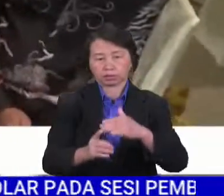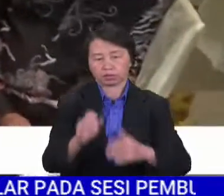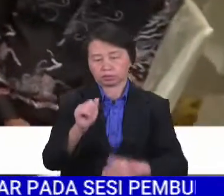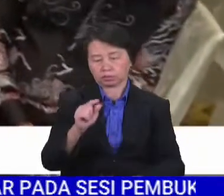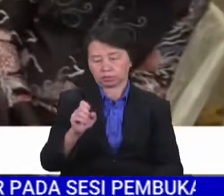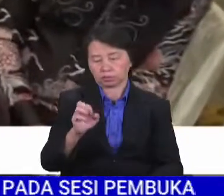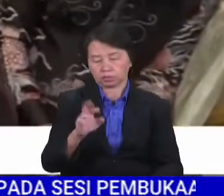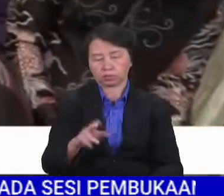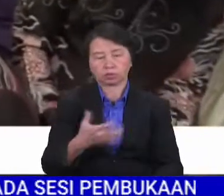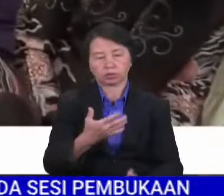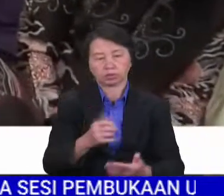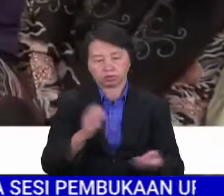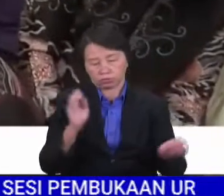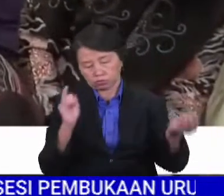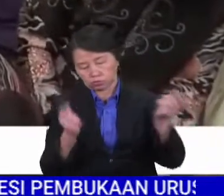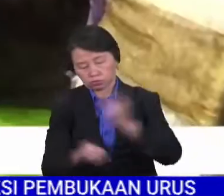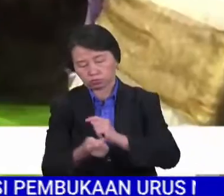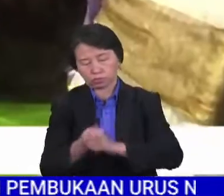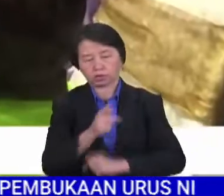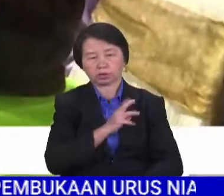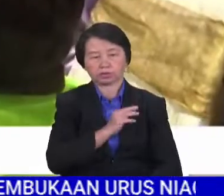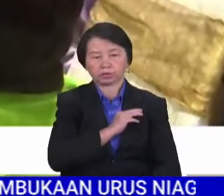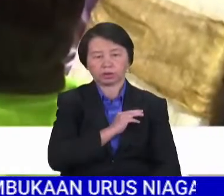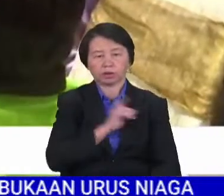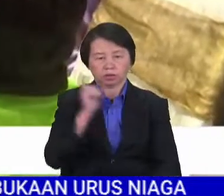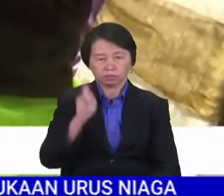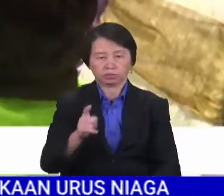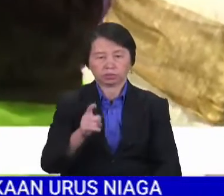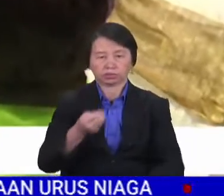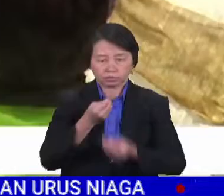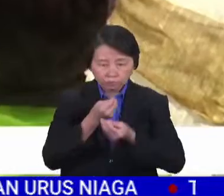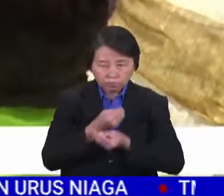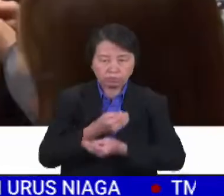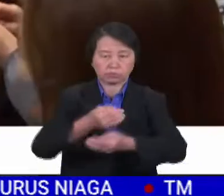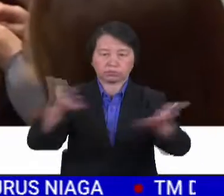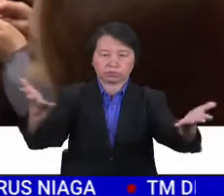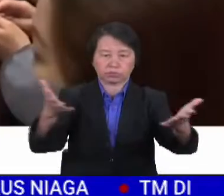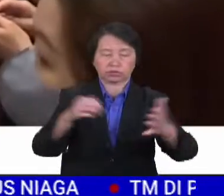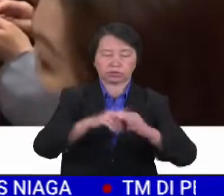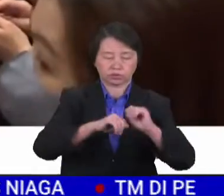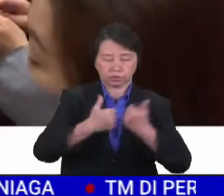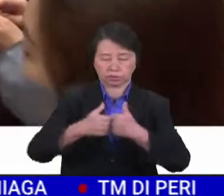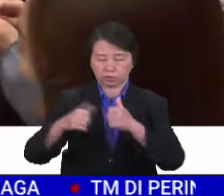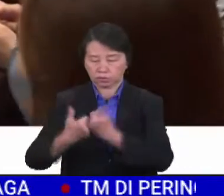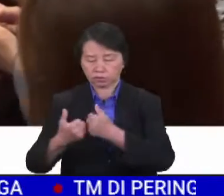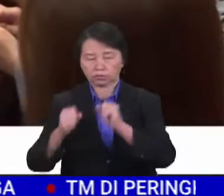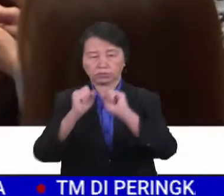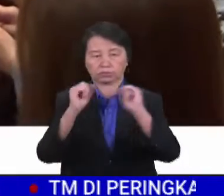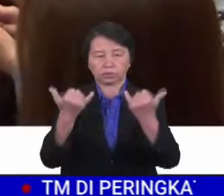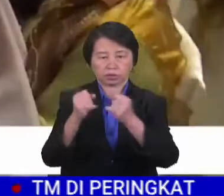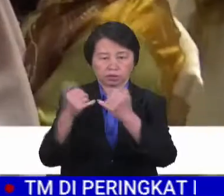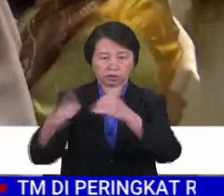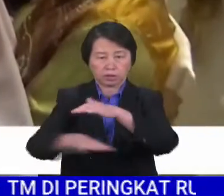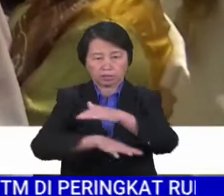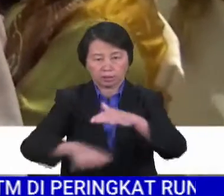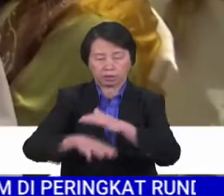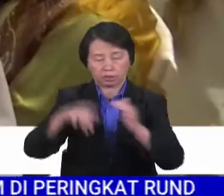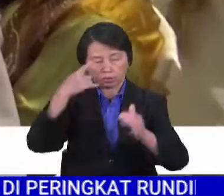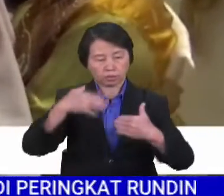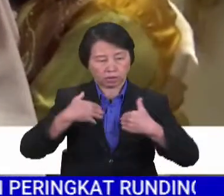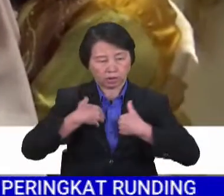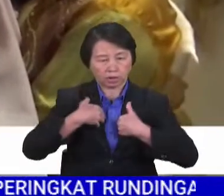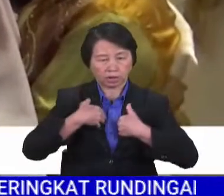komoditi kebangsaan Negara di Global diperingkat Kementerian ia harus disebar luas di peringkat agency dan serikat serta karombi bagi